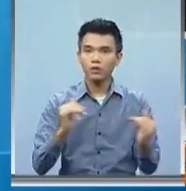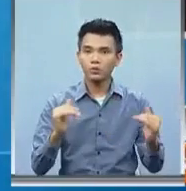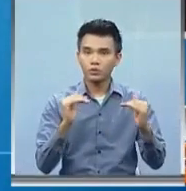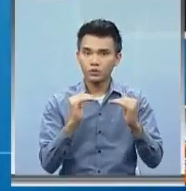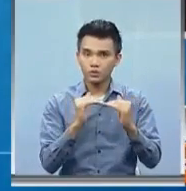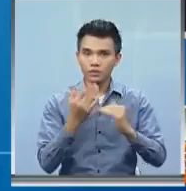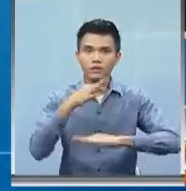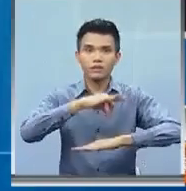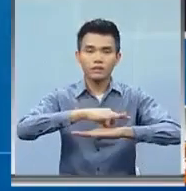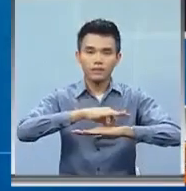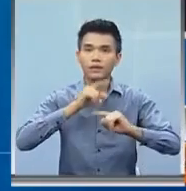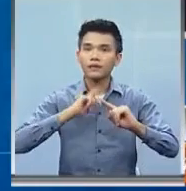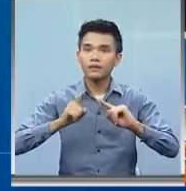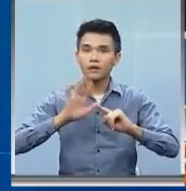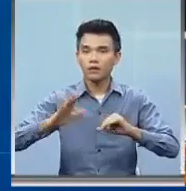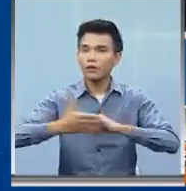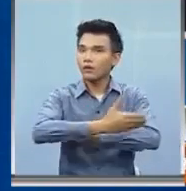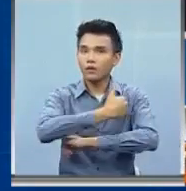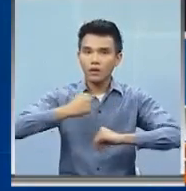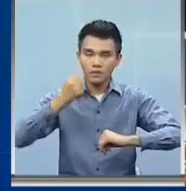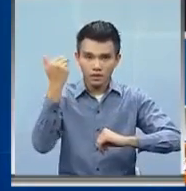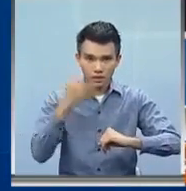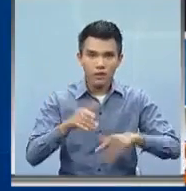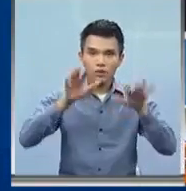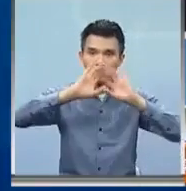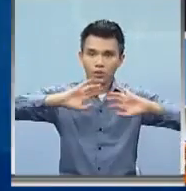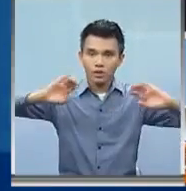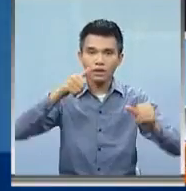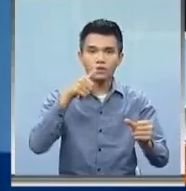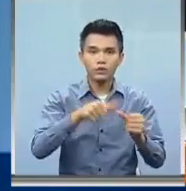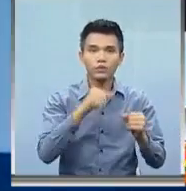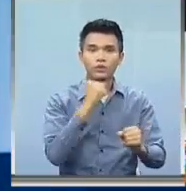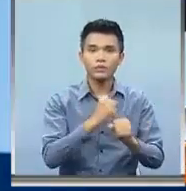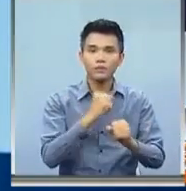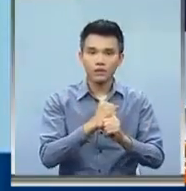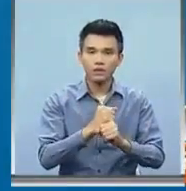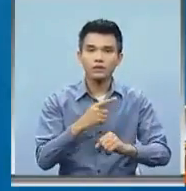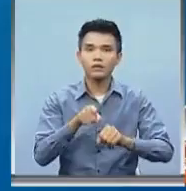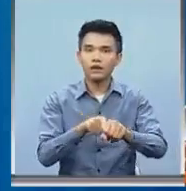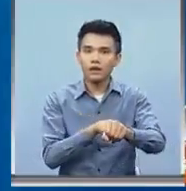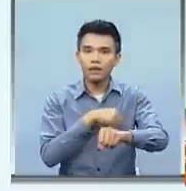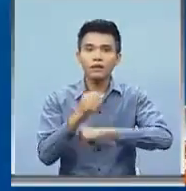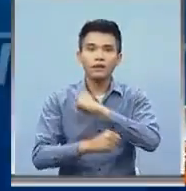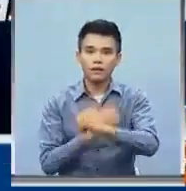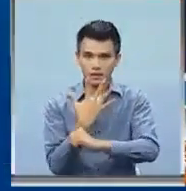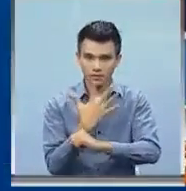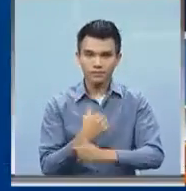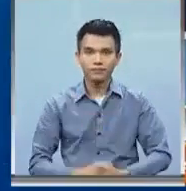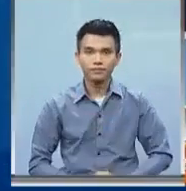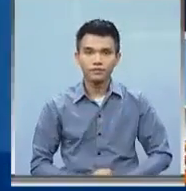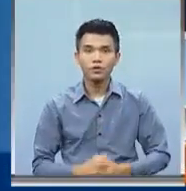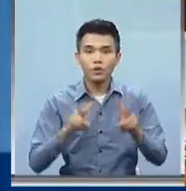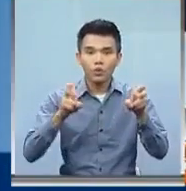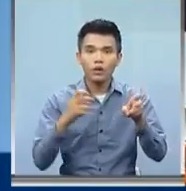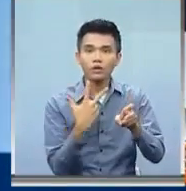ำรงตำแหน่งใดในทางการเมืองหรือหน่วยงานของรัฐหรือในการรับราชการเป็นเวลา5ปีทั้งนี้ในวรรค3ยังระ